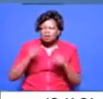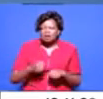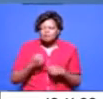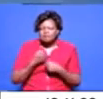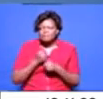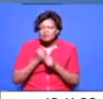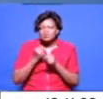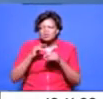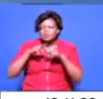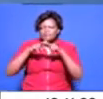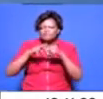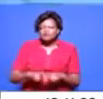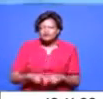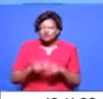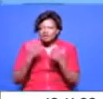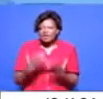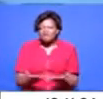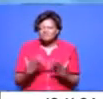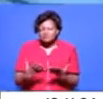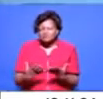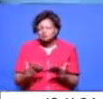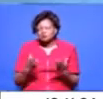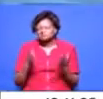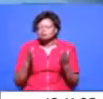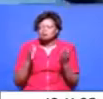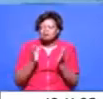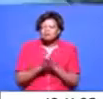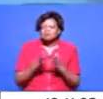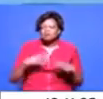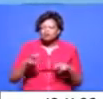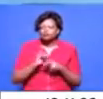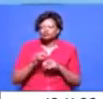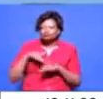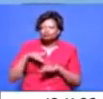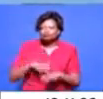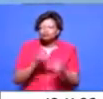na uzito na urefu wa mtumiaji ili aweze kuteleza kwa urahisi.